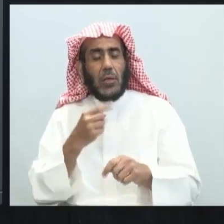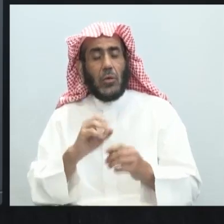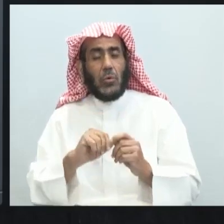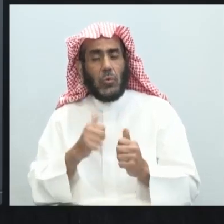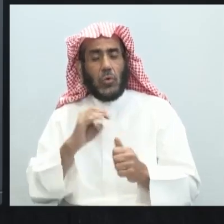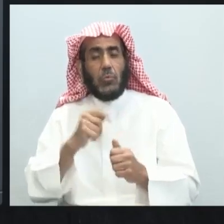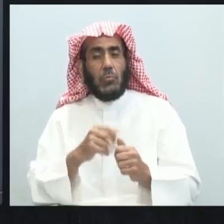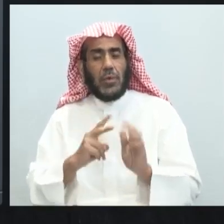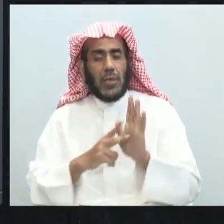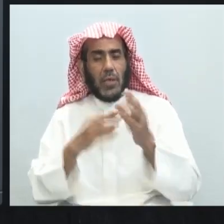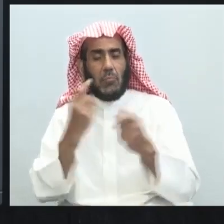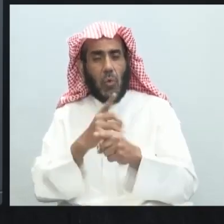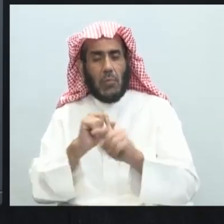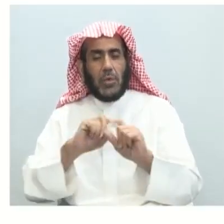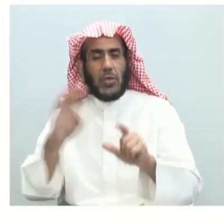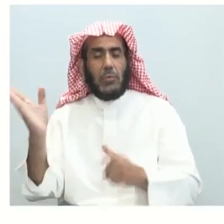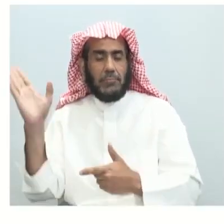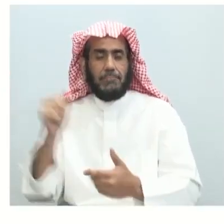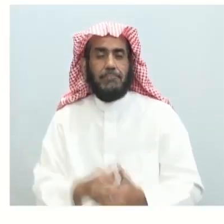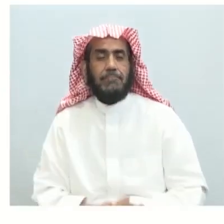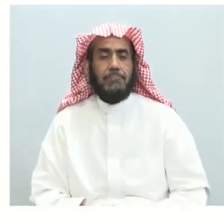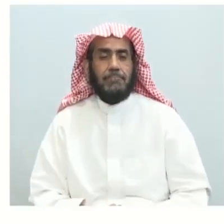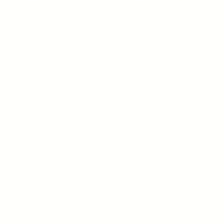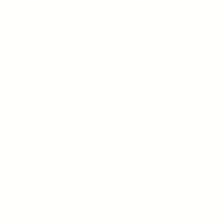اجيب ثم ساستعرض معكم الاجابات